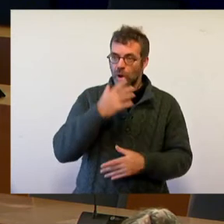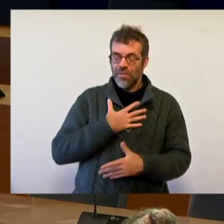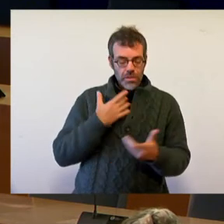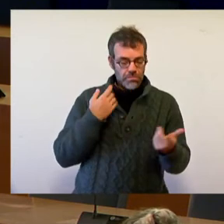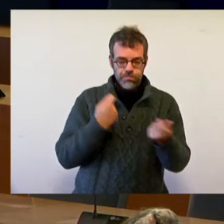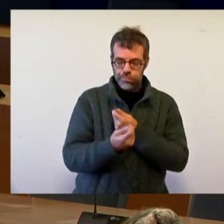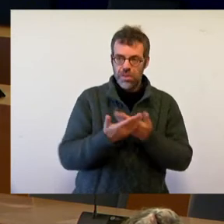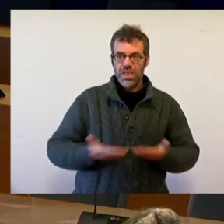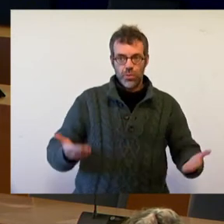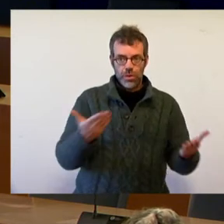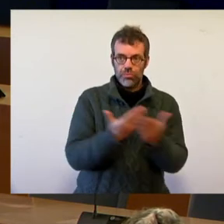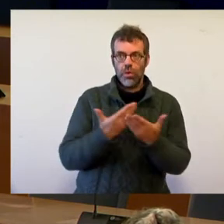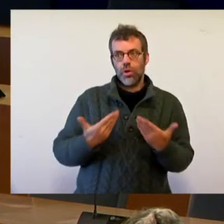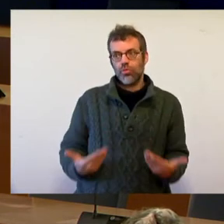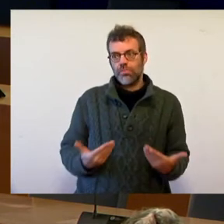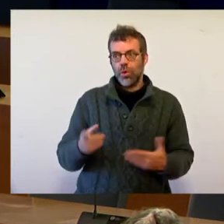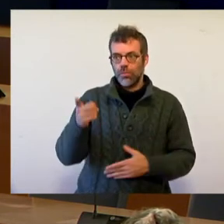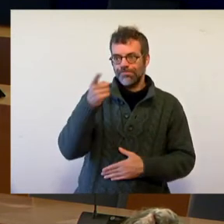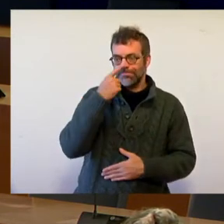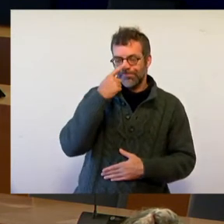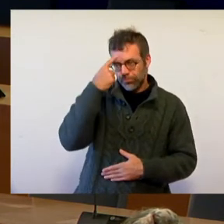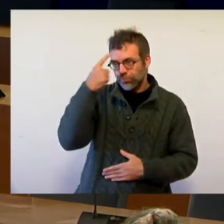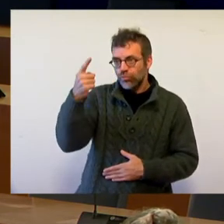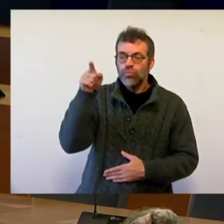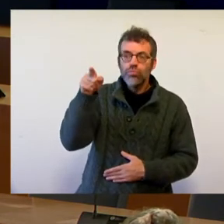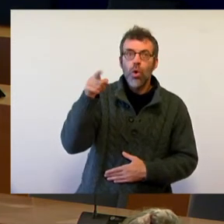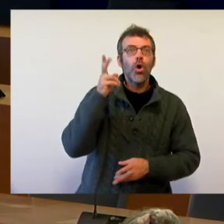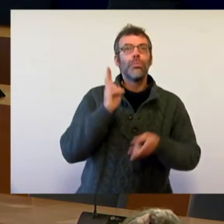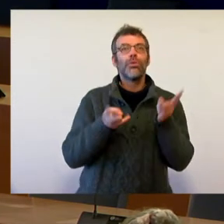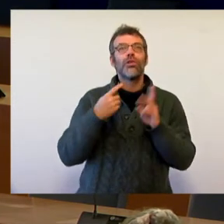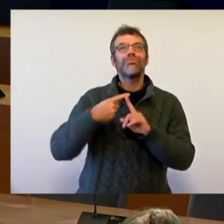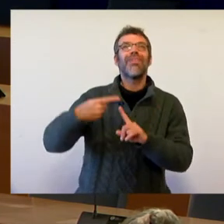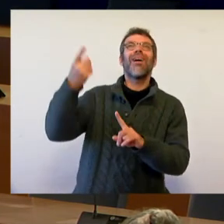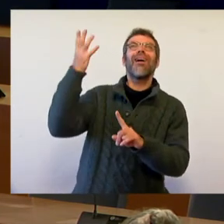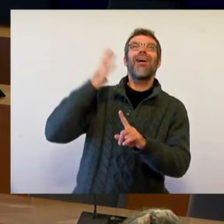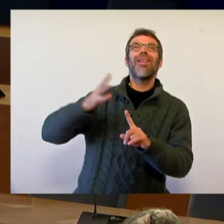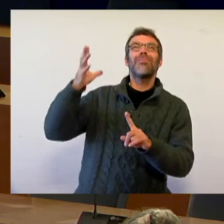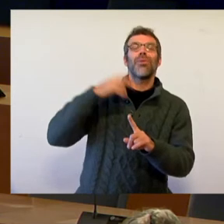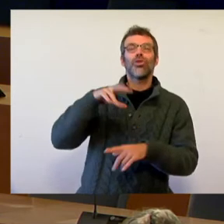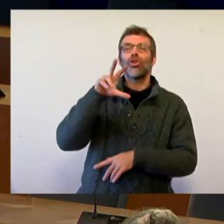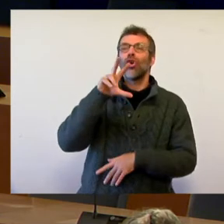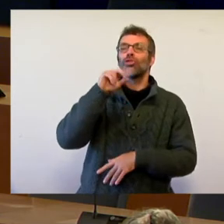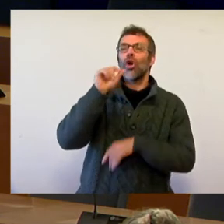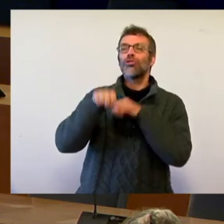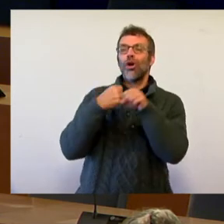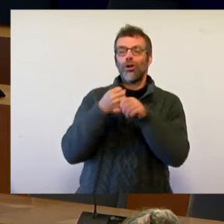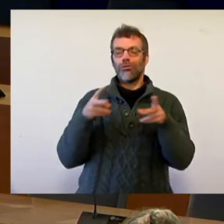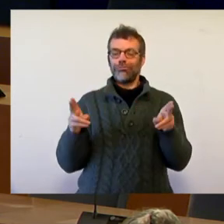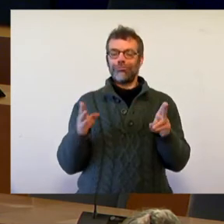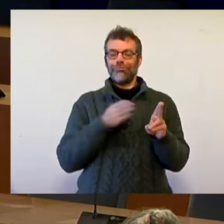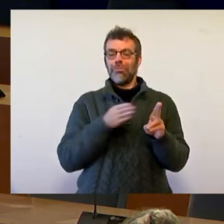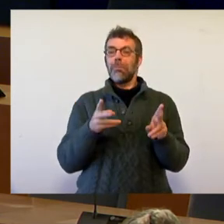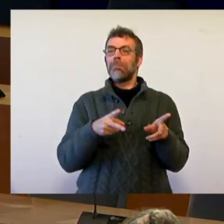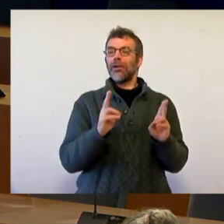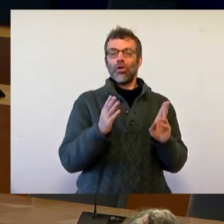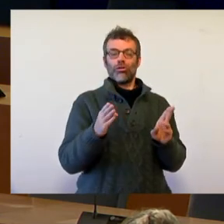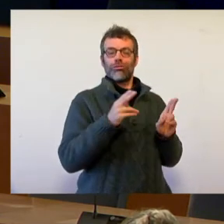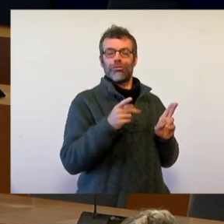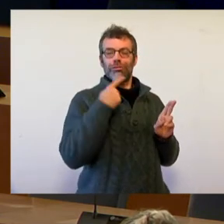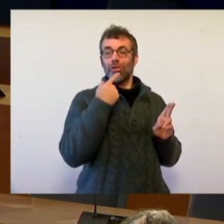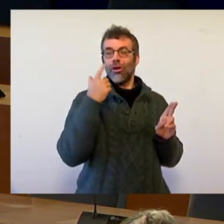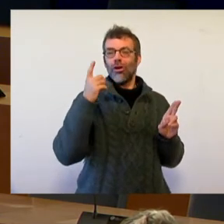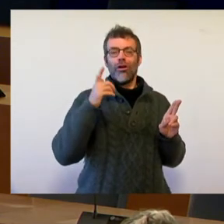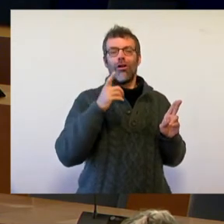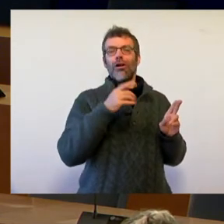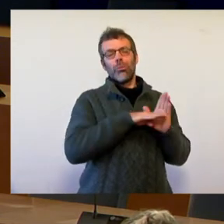actuelle. Vous vous croyez au temps des 30 Glorieuses qui se sont terminées